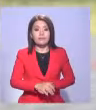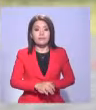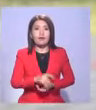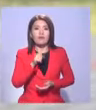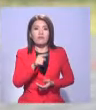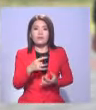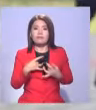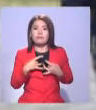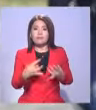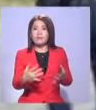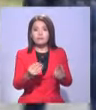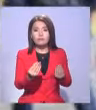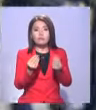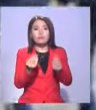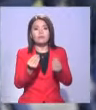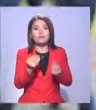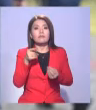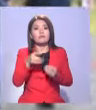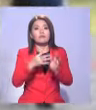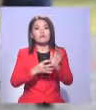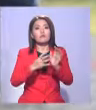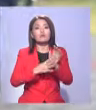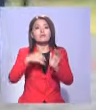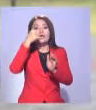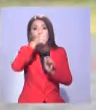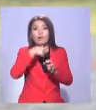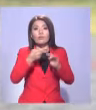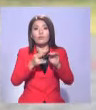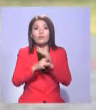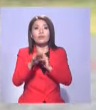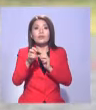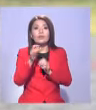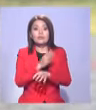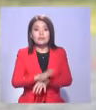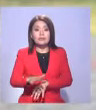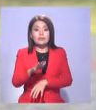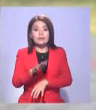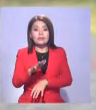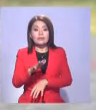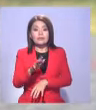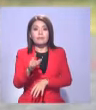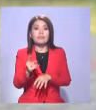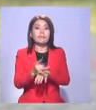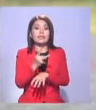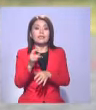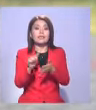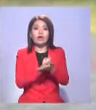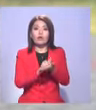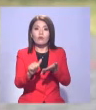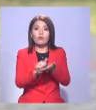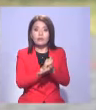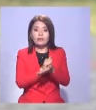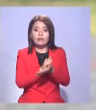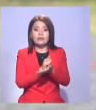өте маңызды десек те болады. Өткен 1990 жылы 25 қазанда егемен еліміздің алғашқы құжат ретінде